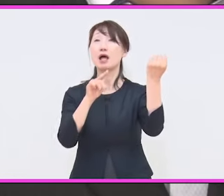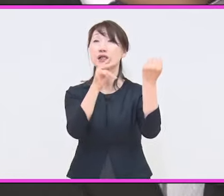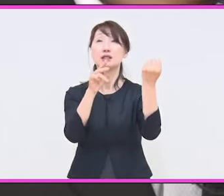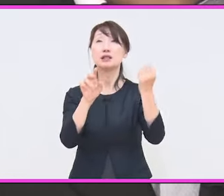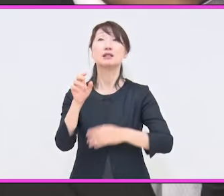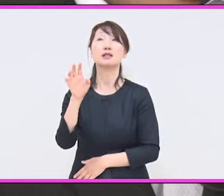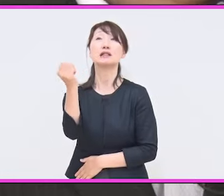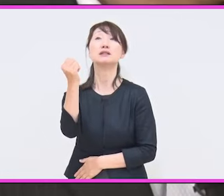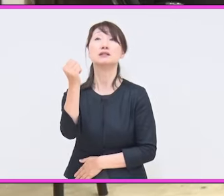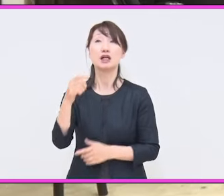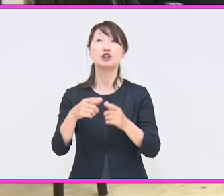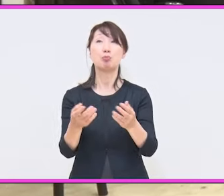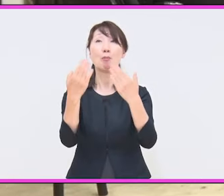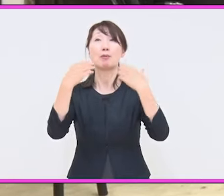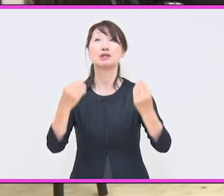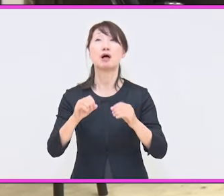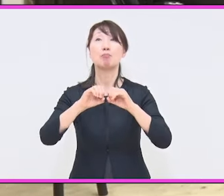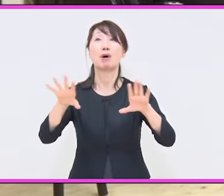人に、